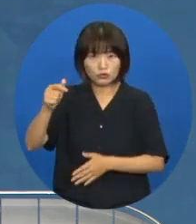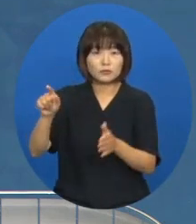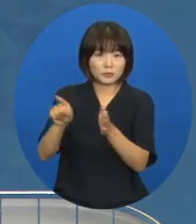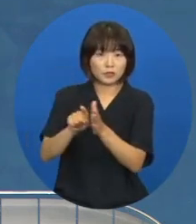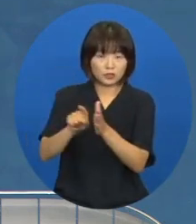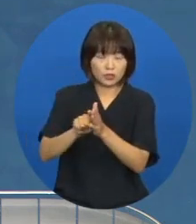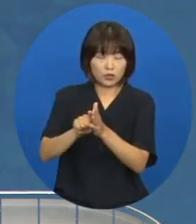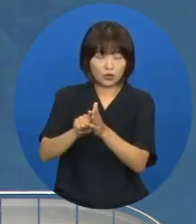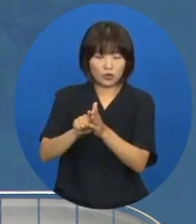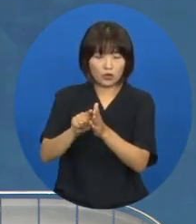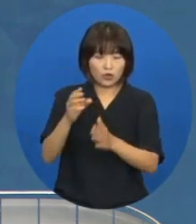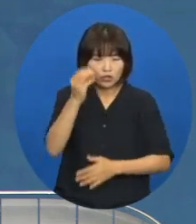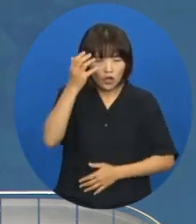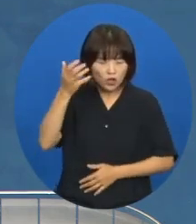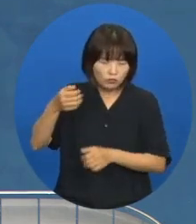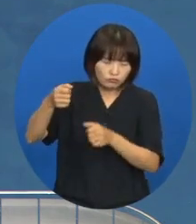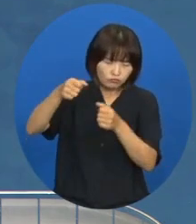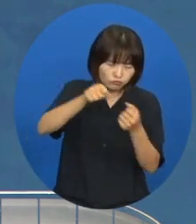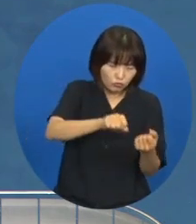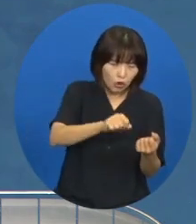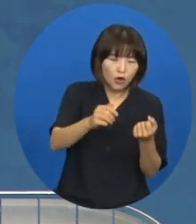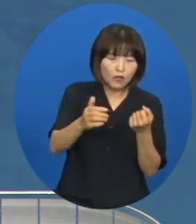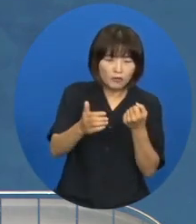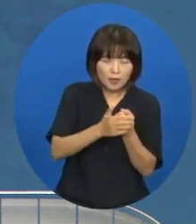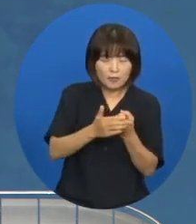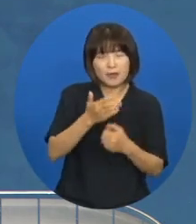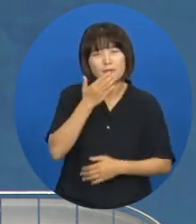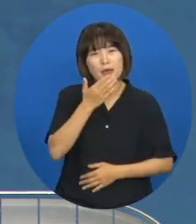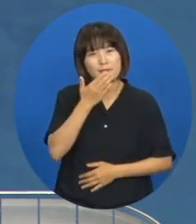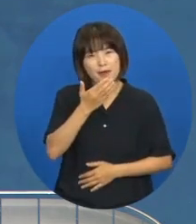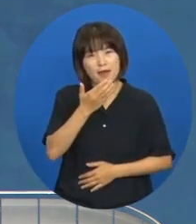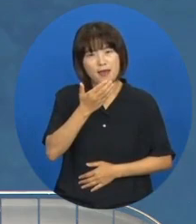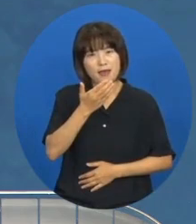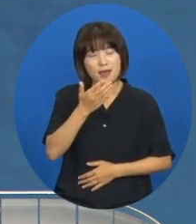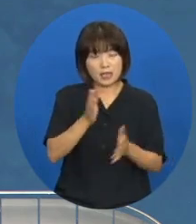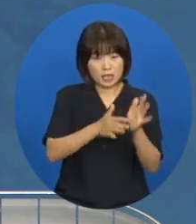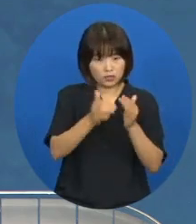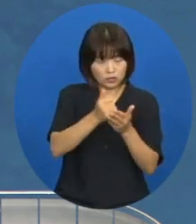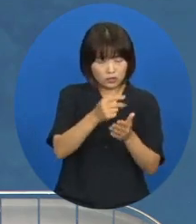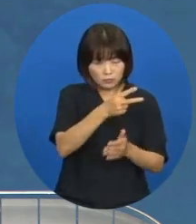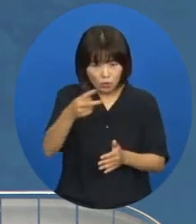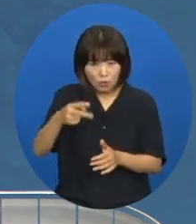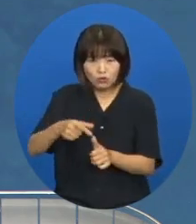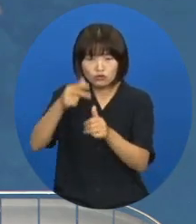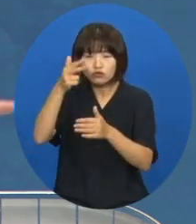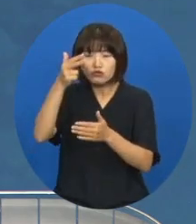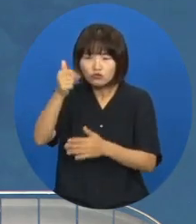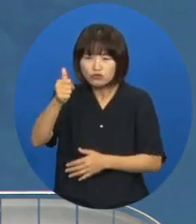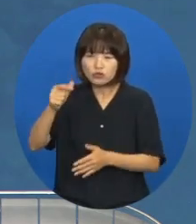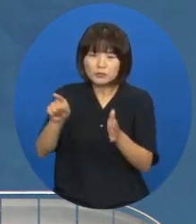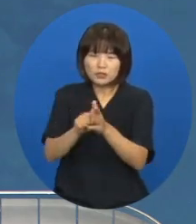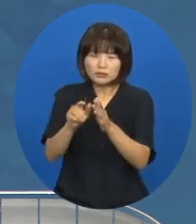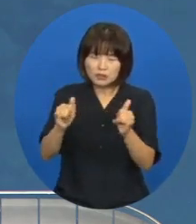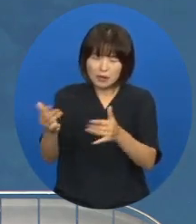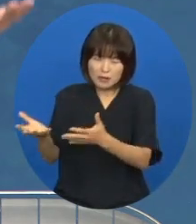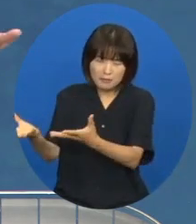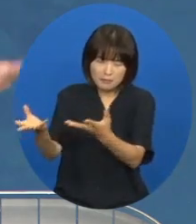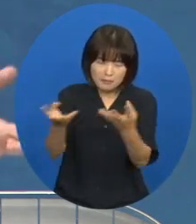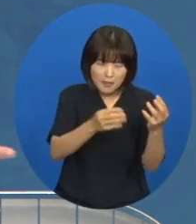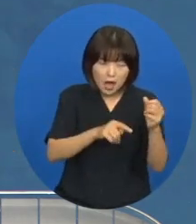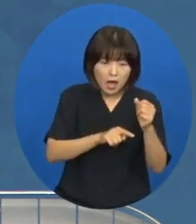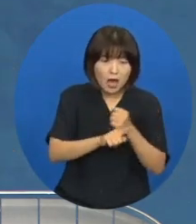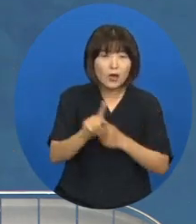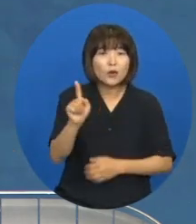그에게 부어지지 않았다면 있을 수가 없는 일이에요. 예수님을 구주로 믿는 사람이 어찌 이렇게 많지요? 온